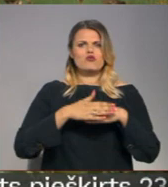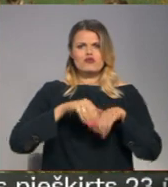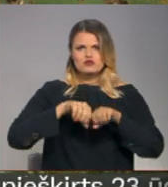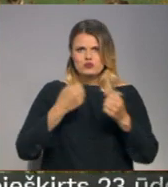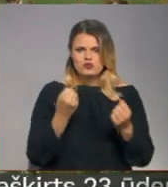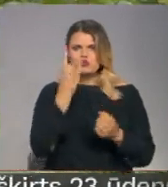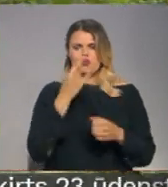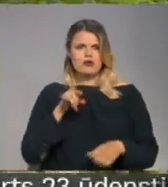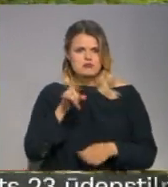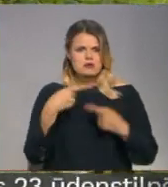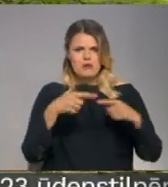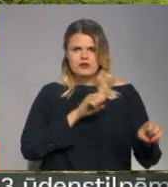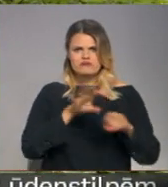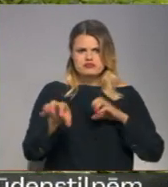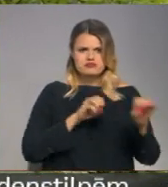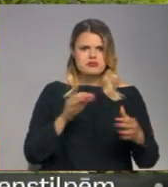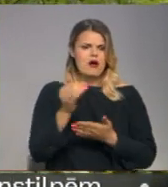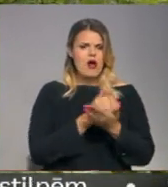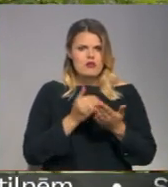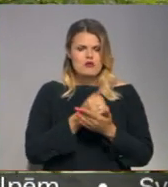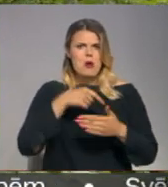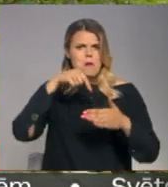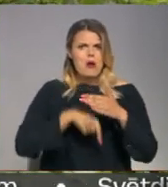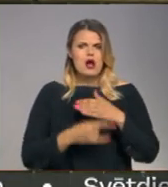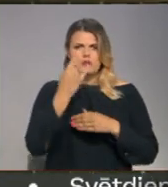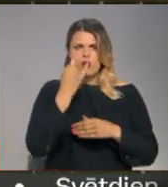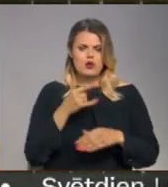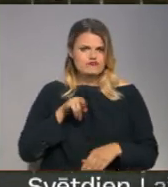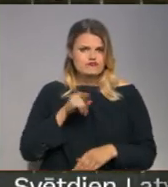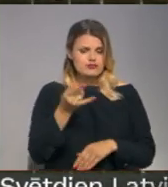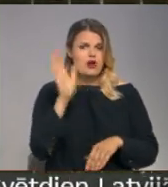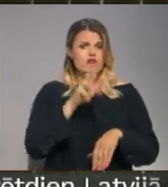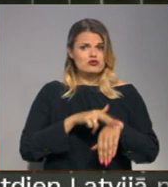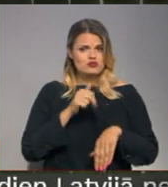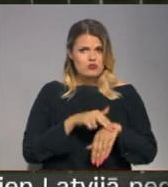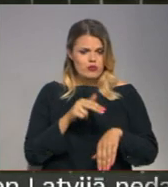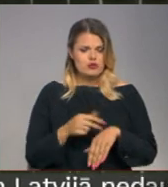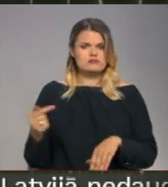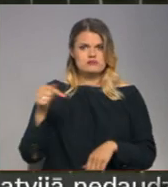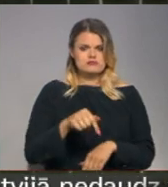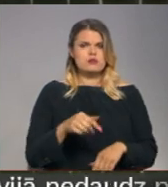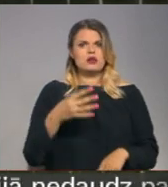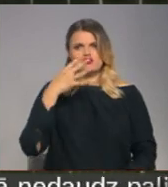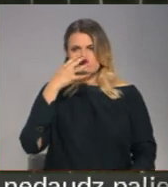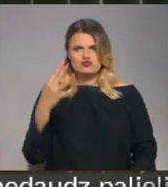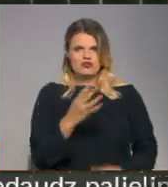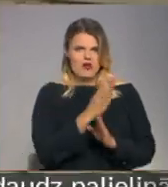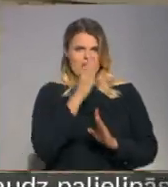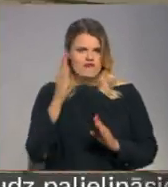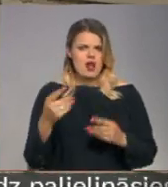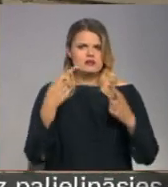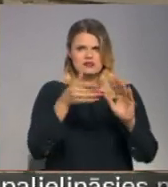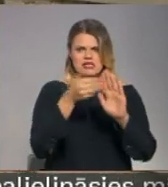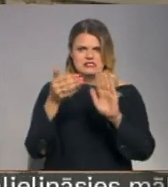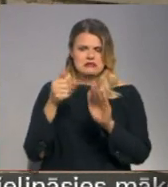izmētētas mantas. Atkārtoti ir izsists pagraba loks. Valsts policija ierodas gandrīz 4 stundas vēlāk, jo ir vēl